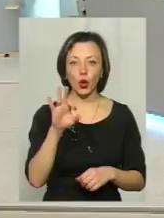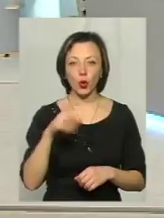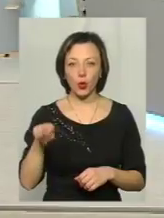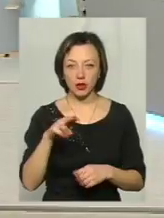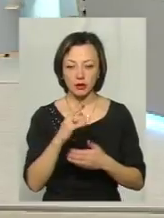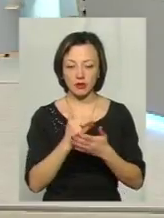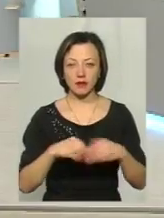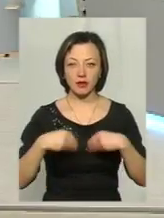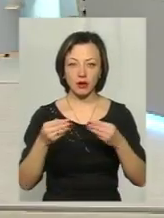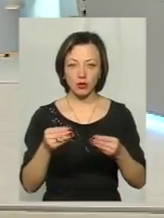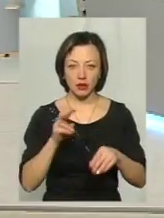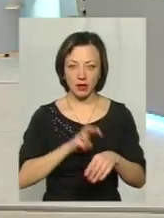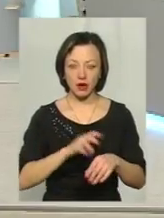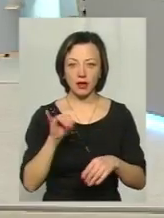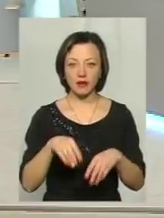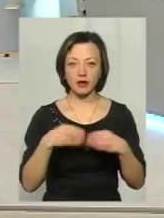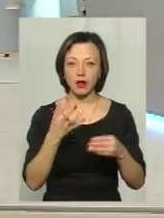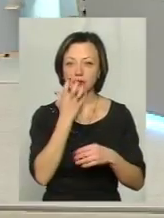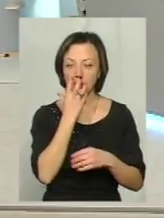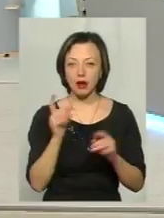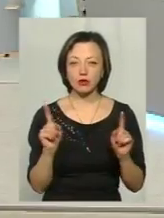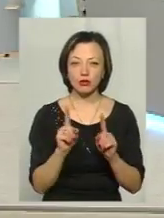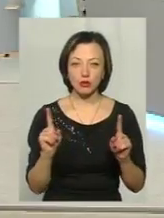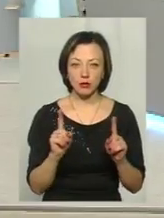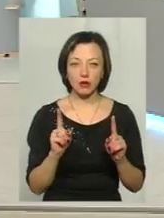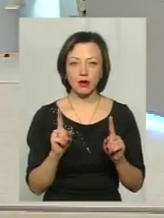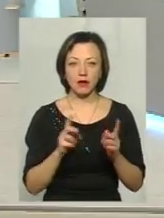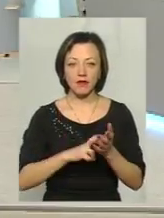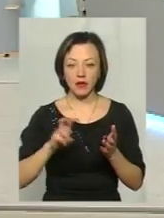видають спеціалістами ФАПа, і видаються їм респіратори для того, щоб вийти з